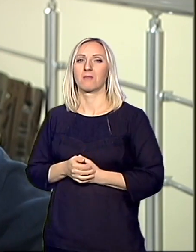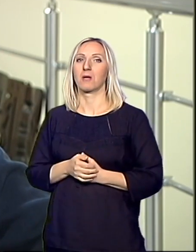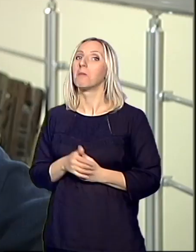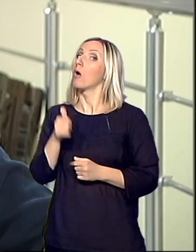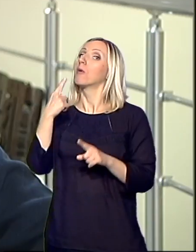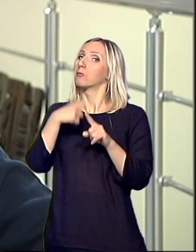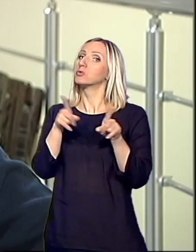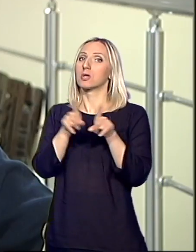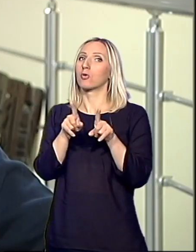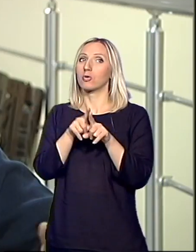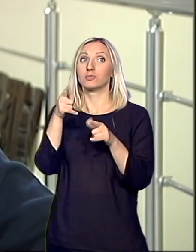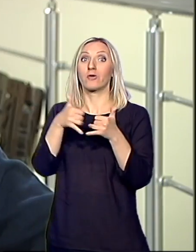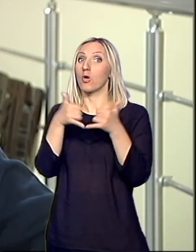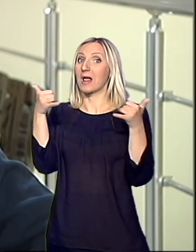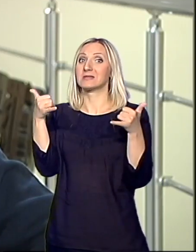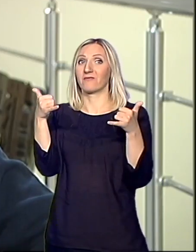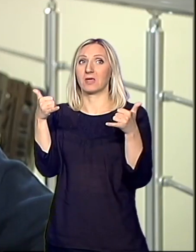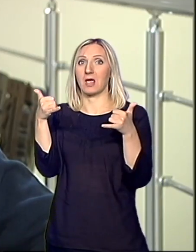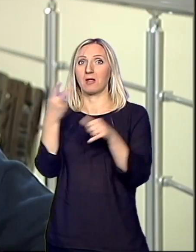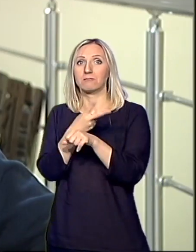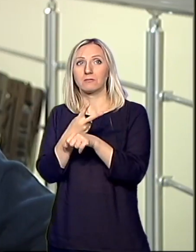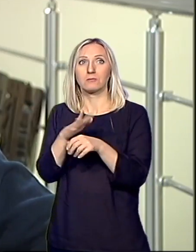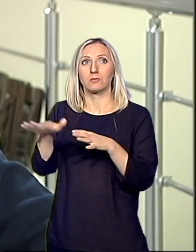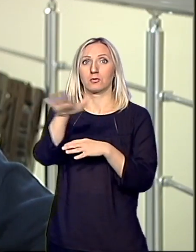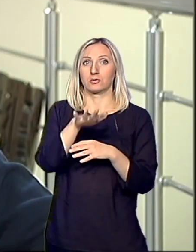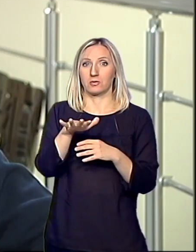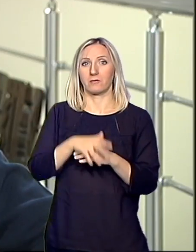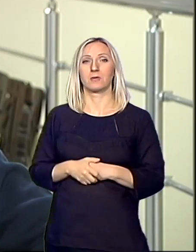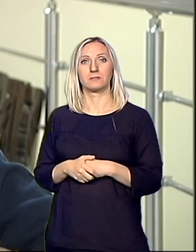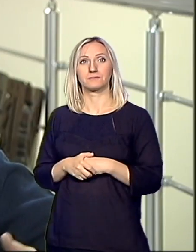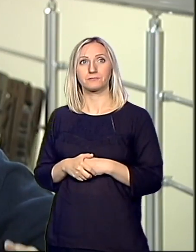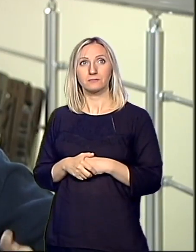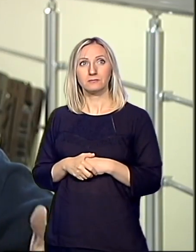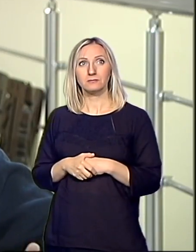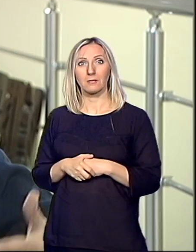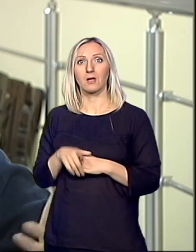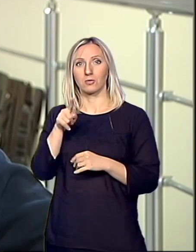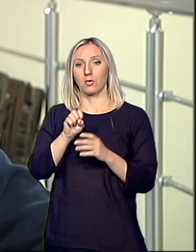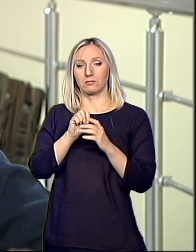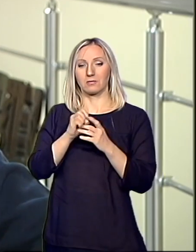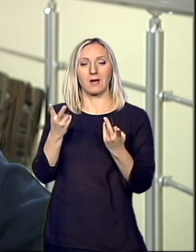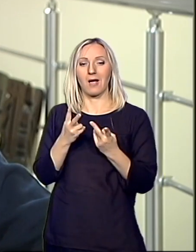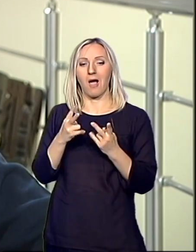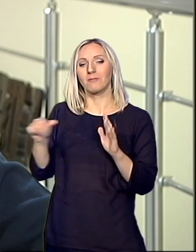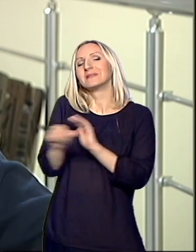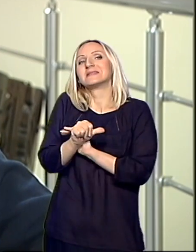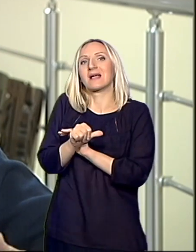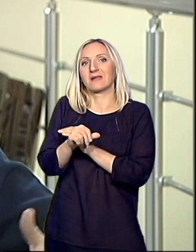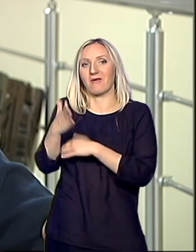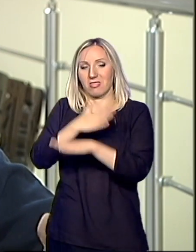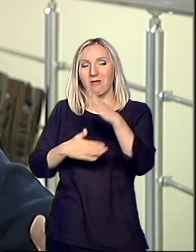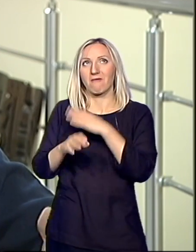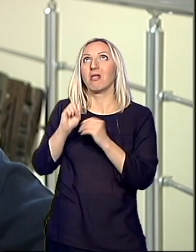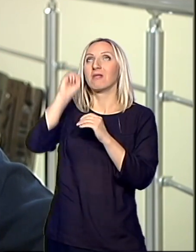vrlo razvijenim civilizacijama, jel? U vrlo razvijenim mestima zapadne civilizacije. Dakle, to smeštanje invalida na tavan, prosto da